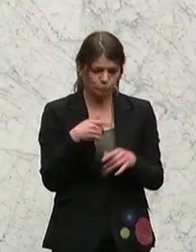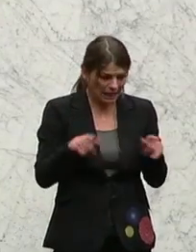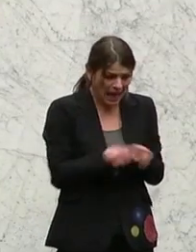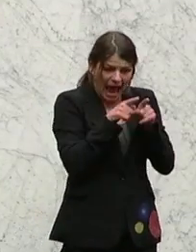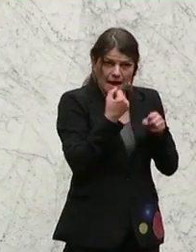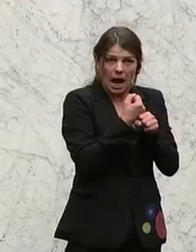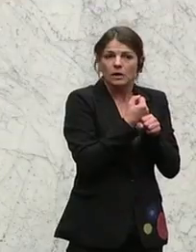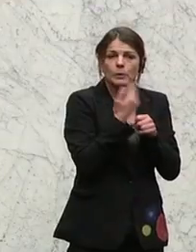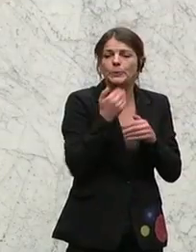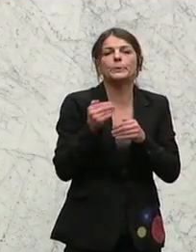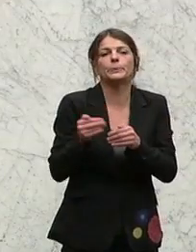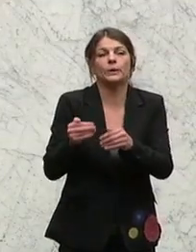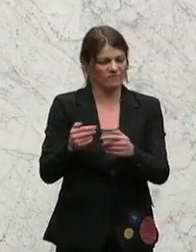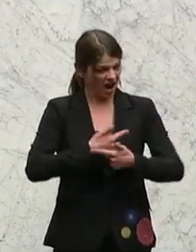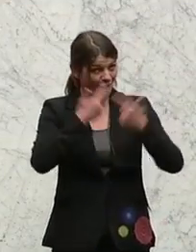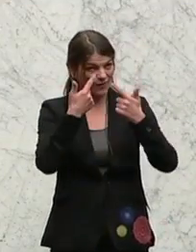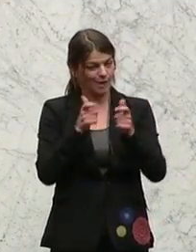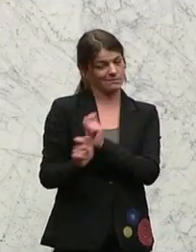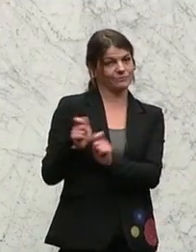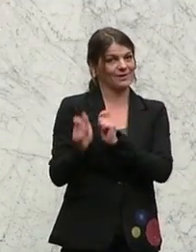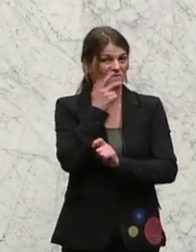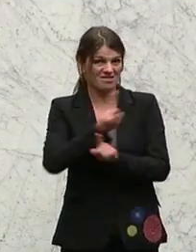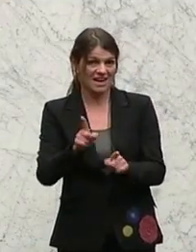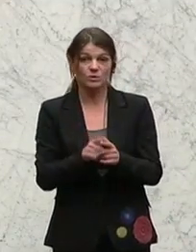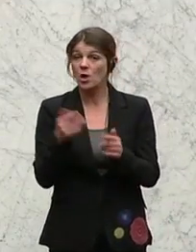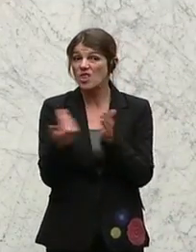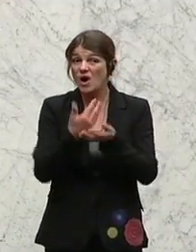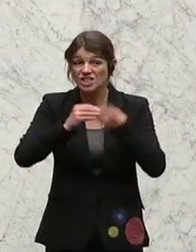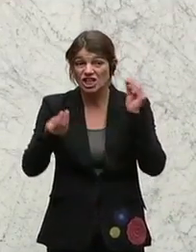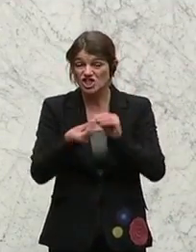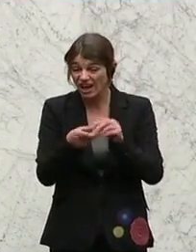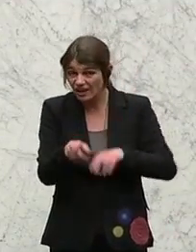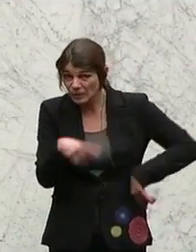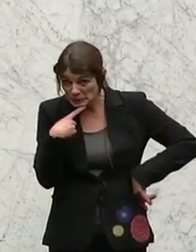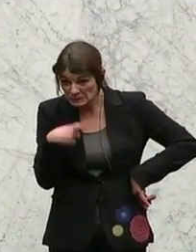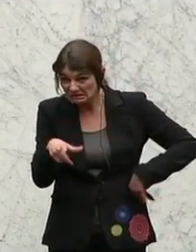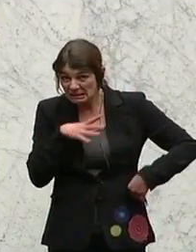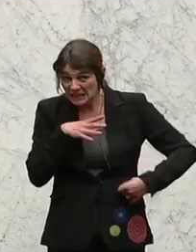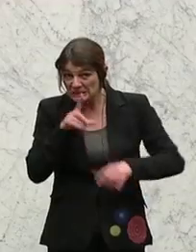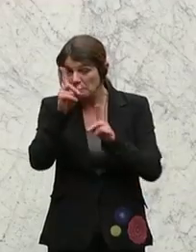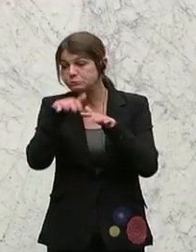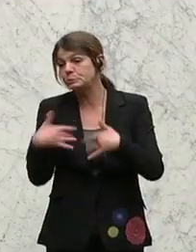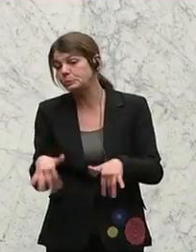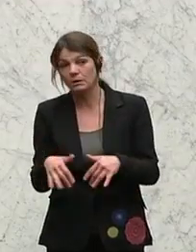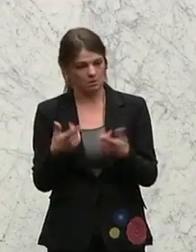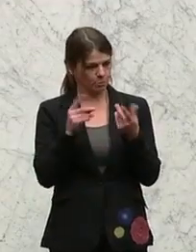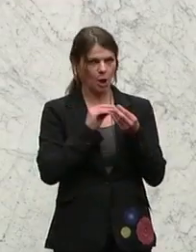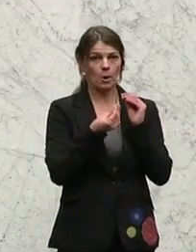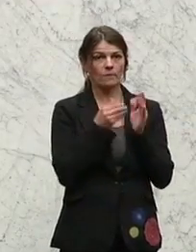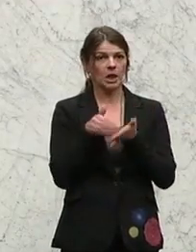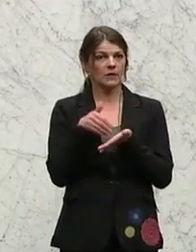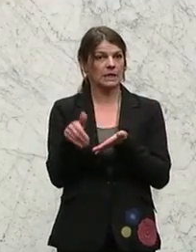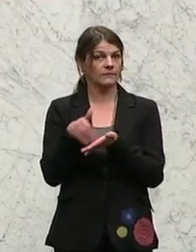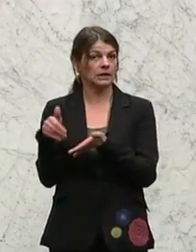gesetzt. Die Aufklärung wurde behindert und das Neugeschäft war auch mehr wie fragwürdig. Also die Probleme sind weiter